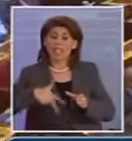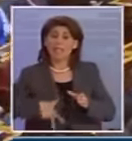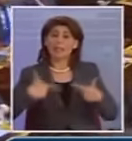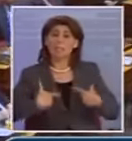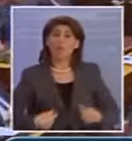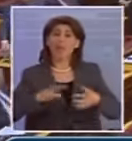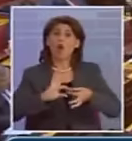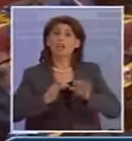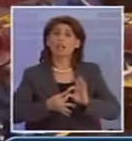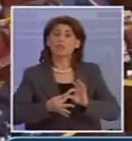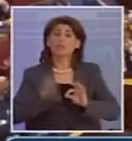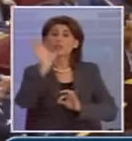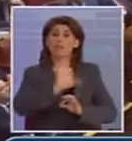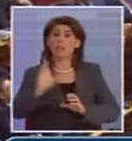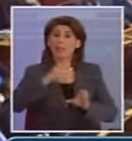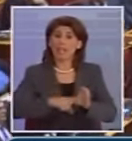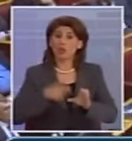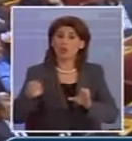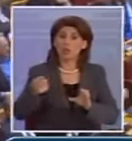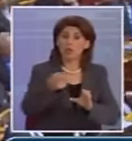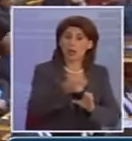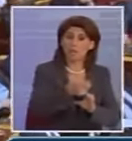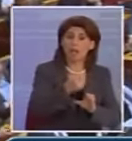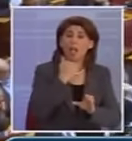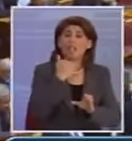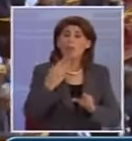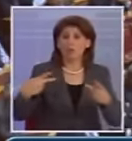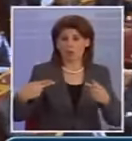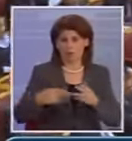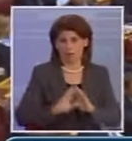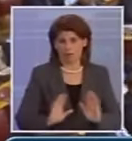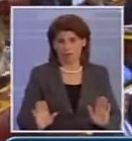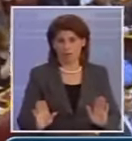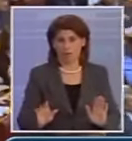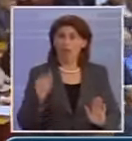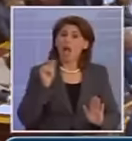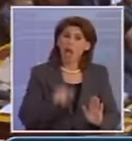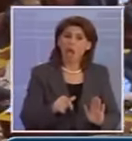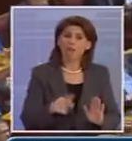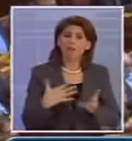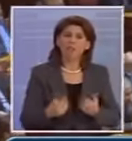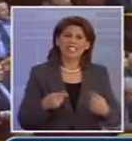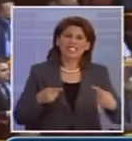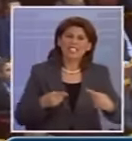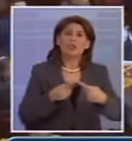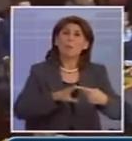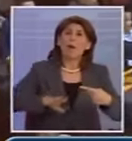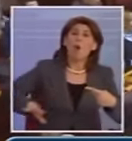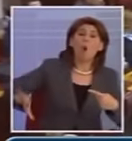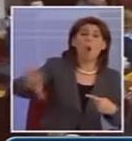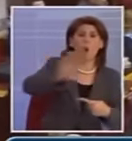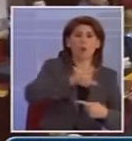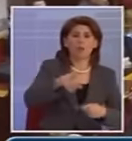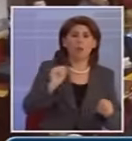οργανισμούς της Ευρωπαϊκής Ένωσης. Δεν μπορεί να κουρευτεί. Κάτι τέτοιο θα μας έφερνε σε σύγκρουση με όλους.